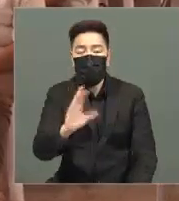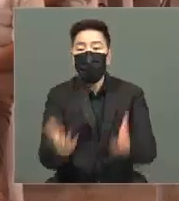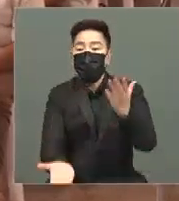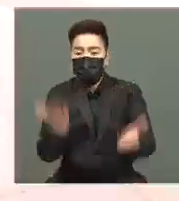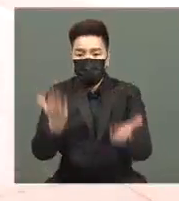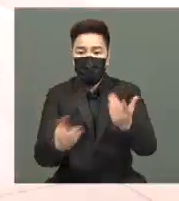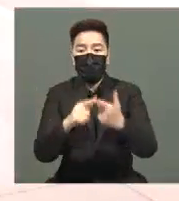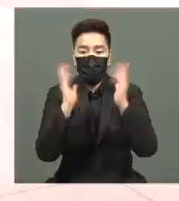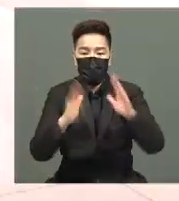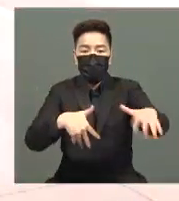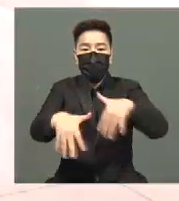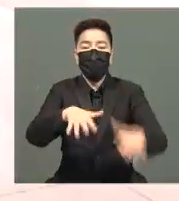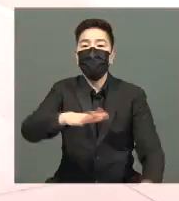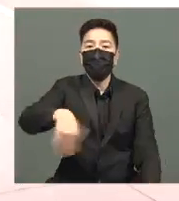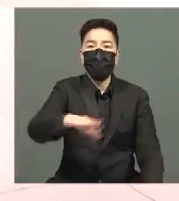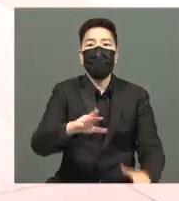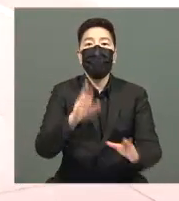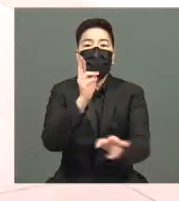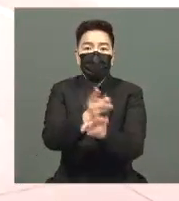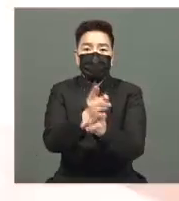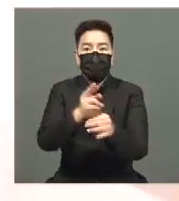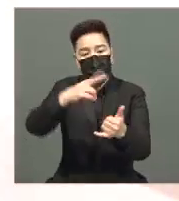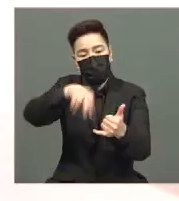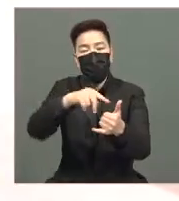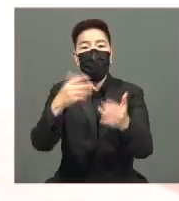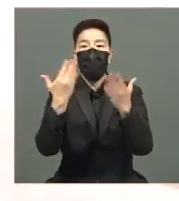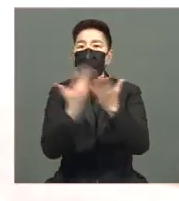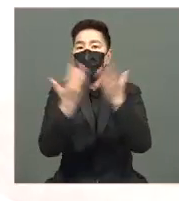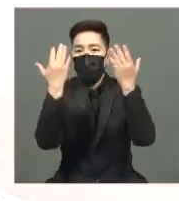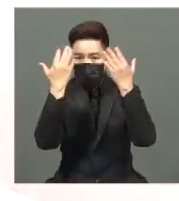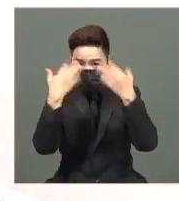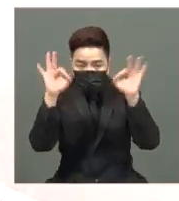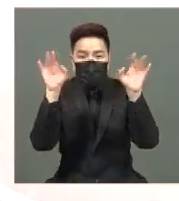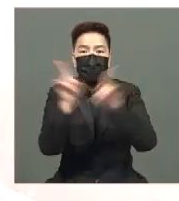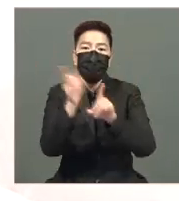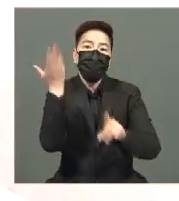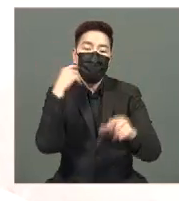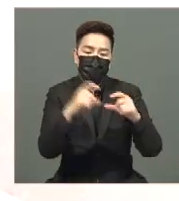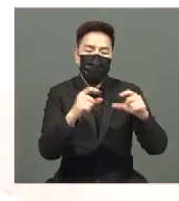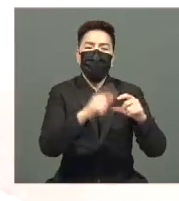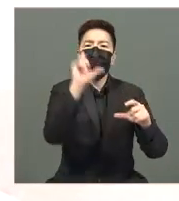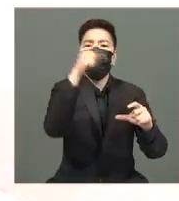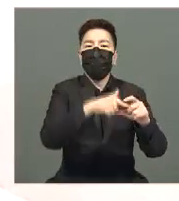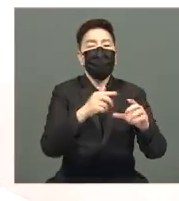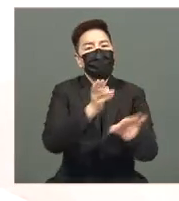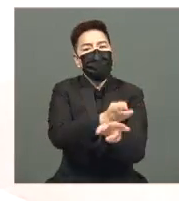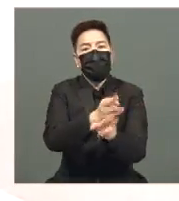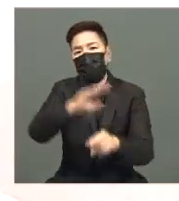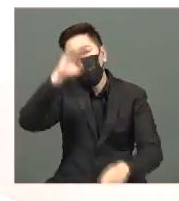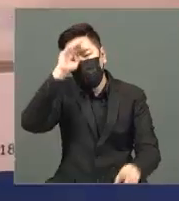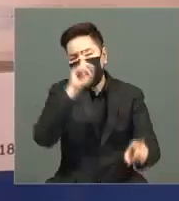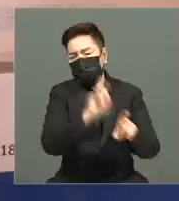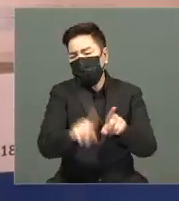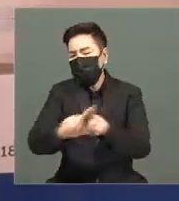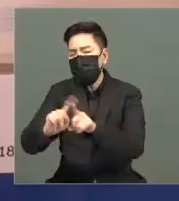ประชาชนครับก็ยังจะได้รับการรักษาโดยไม่เสียค่าใช้จ่ายเพราะบัตรทองรักษาทุกโรคอยู่